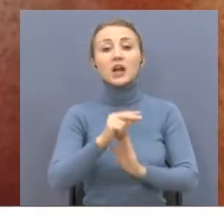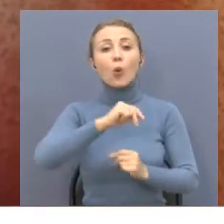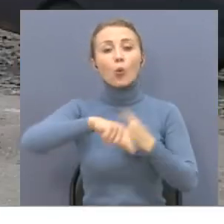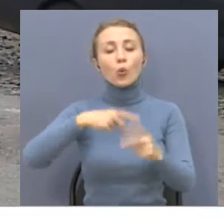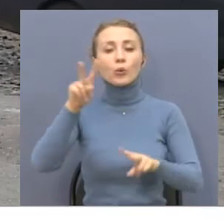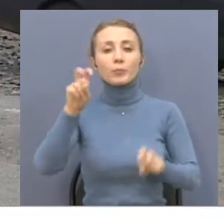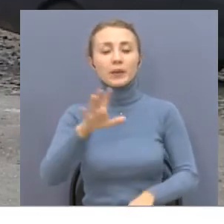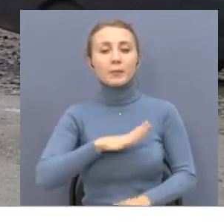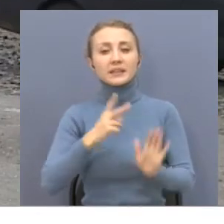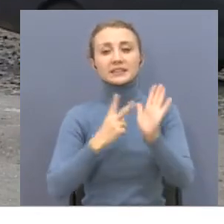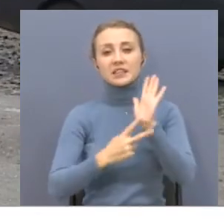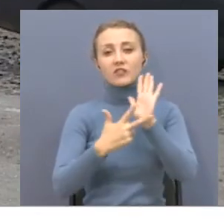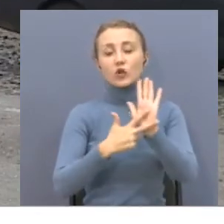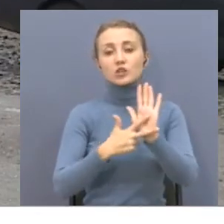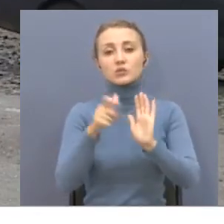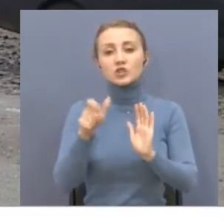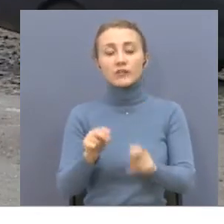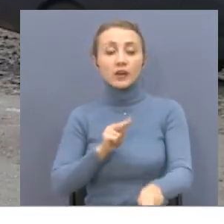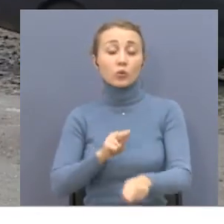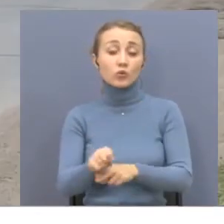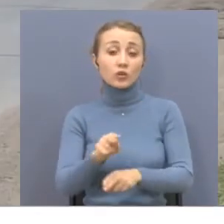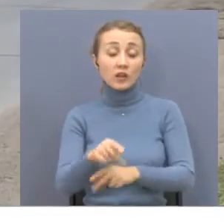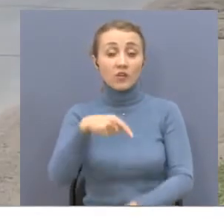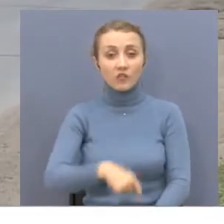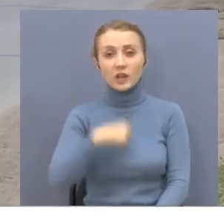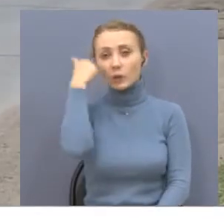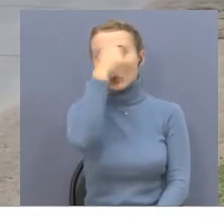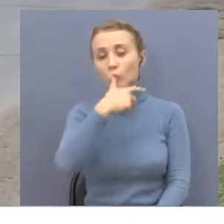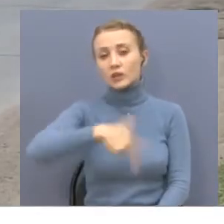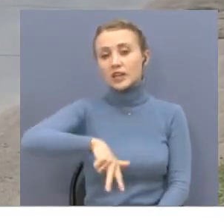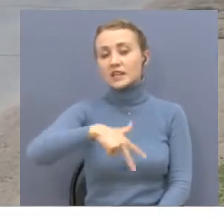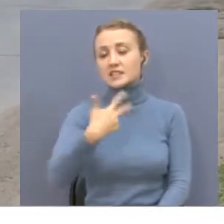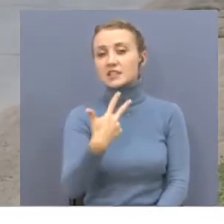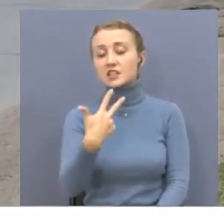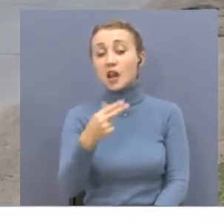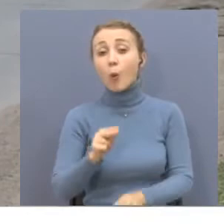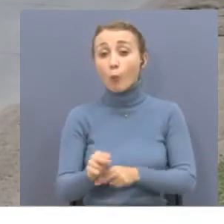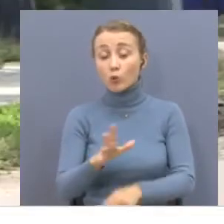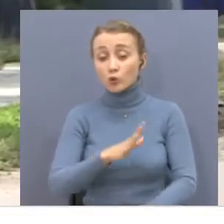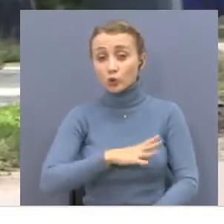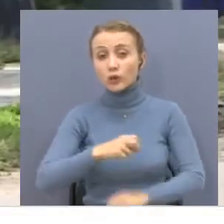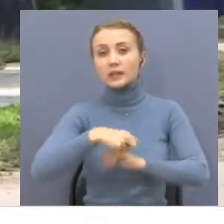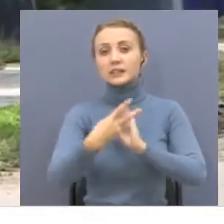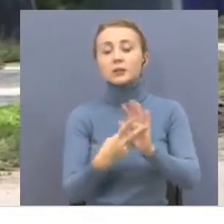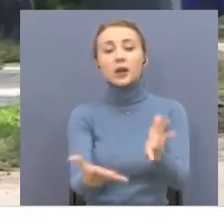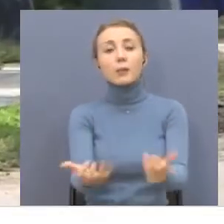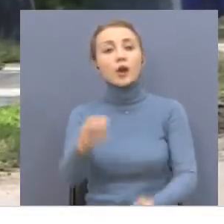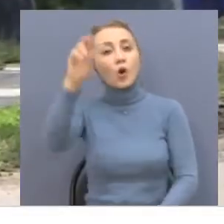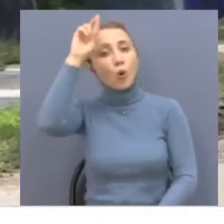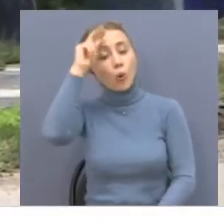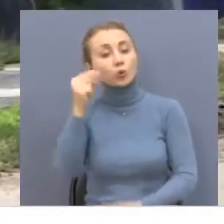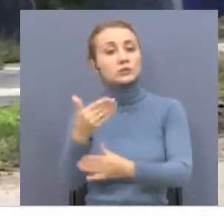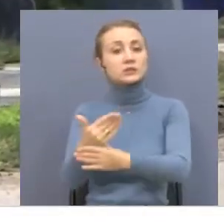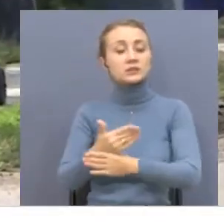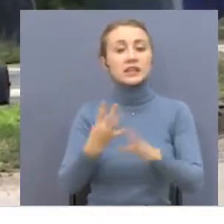береді. Өткен жылы ауданда бастау бизнес бағдарламасы бойынша 78 адам оқыту курсынан өткен. Бұл олардың саны 33.